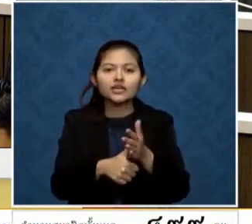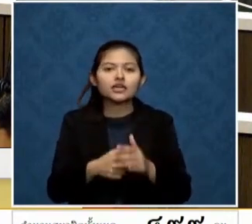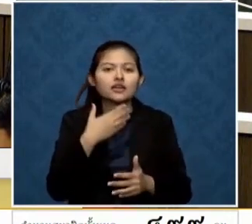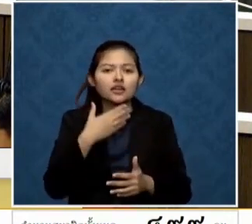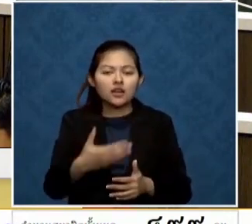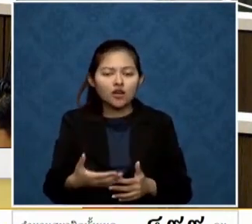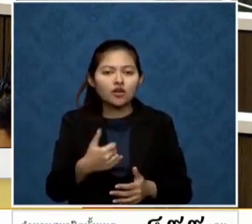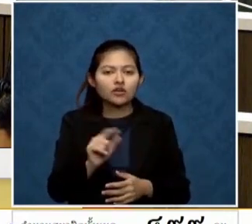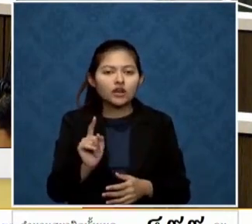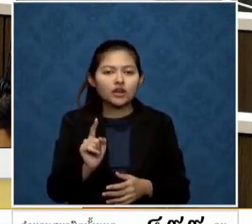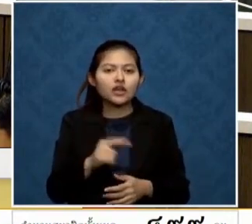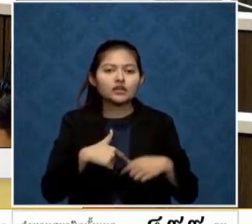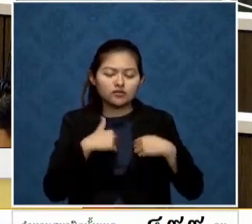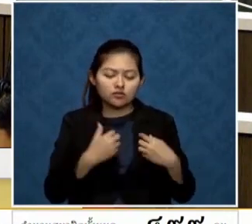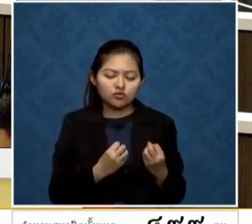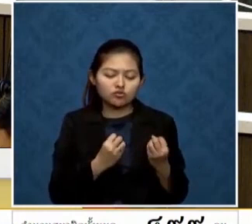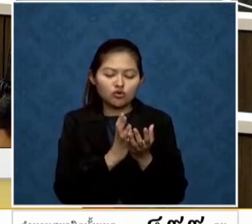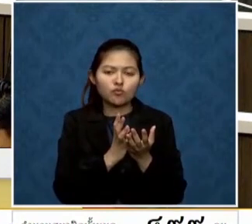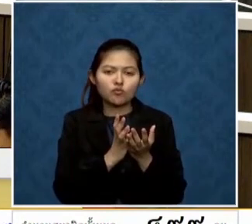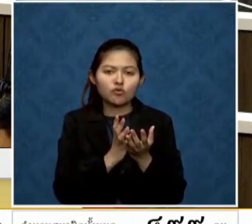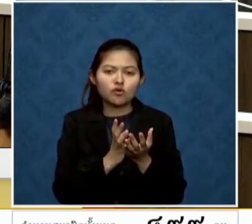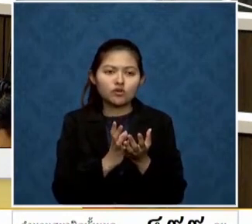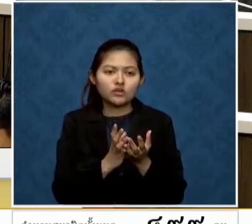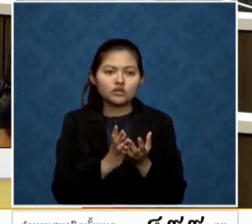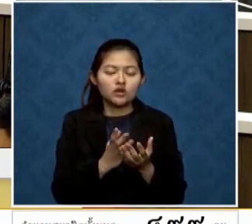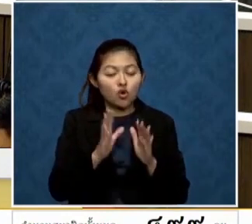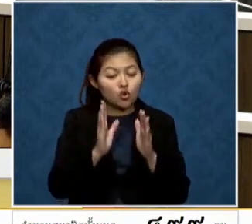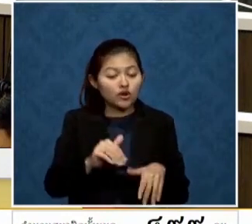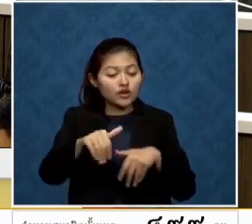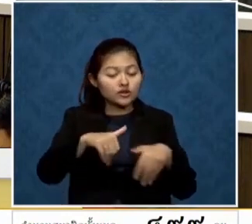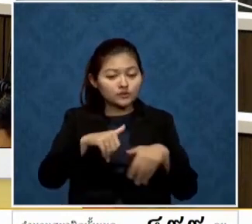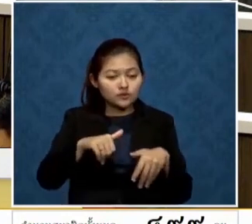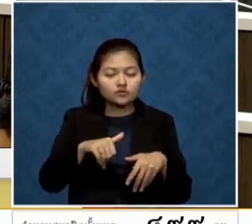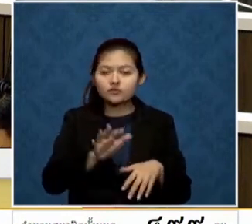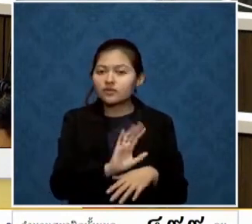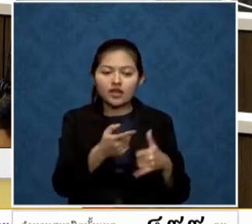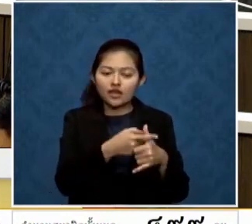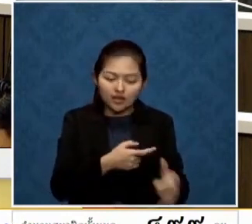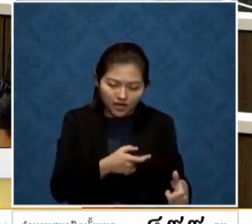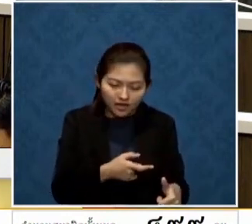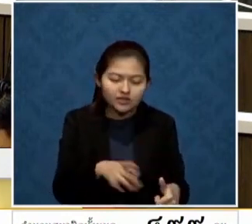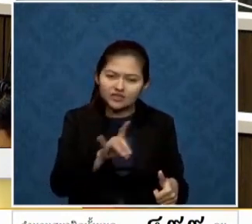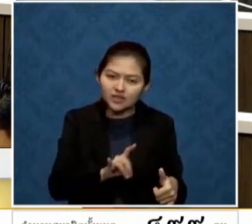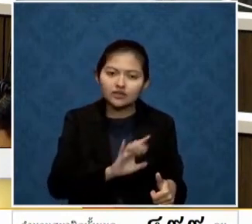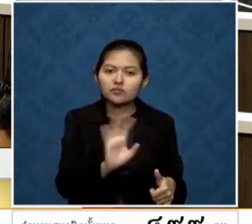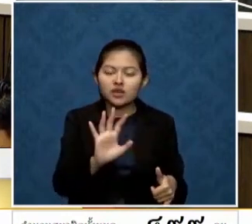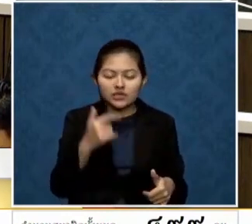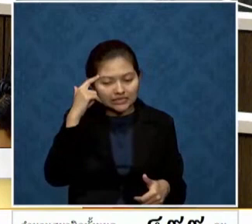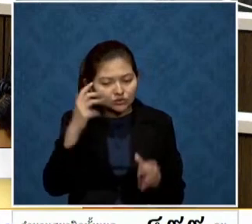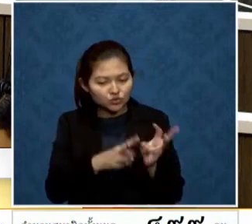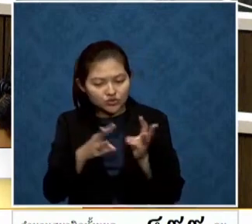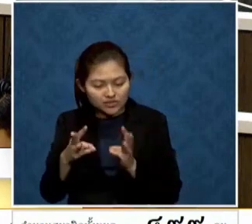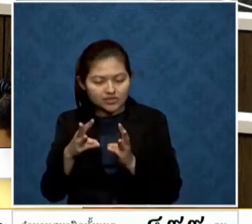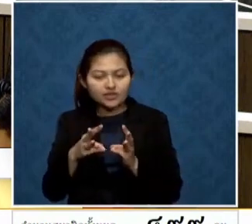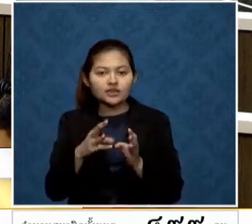ยั่งยืนโดยที่ไม่ได้ทำร้ายจิตใจของเ่อพุทธศาสนิกชนนะครับเราไม่ฆ่าสัตว์แล้วเราก็หาทางออกที่ดีที่สุดให้กับ